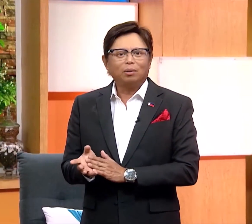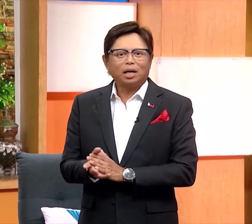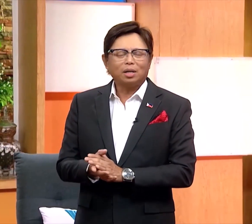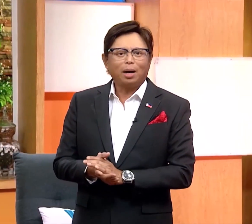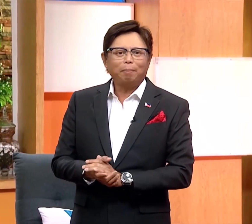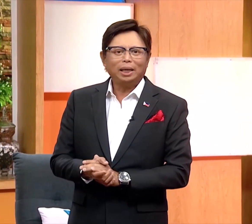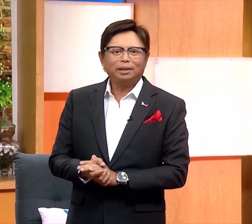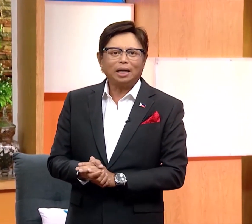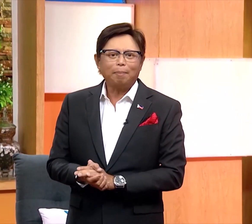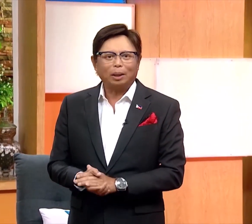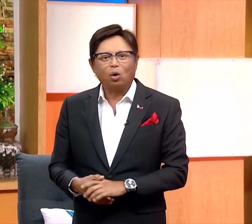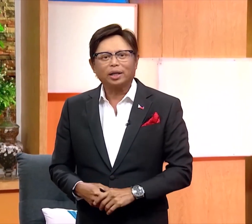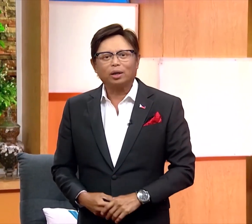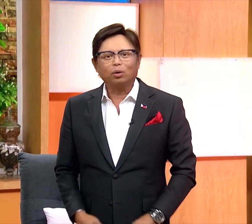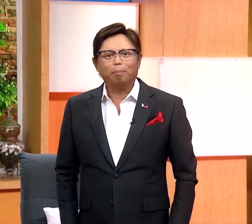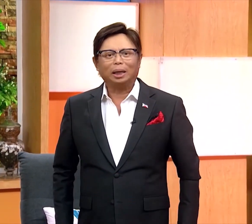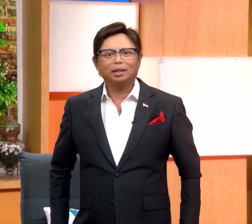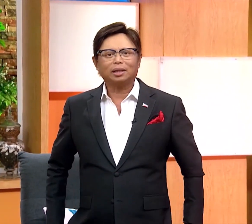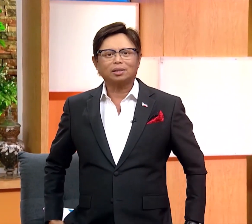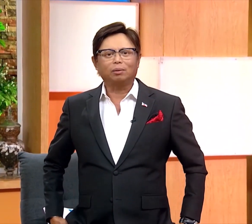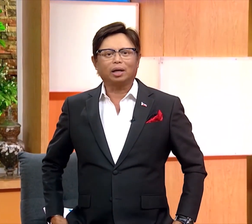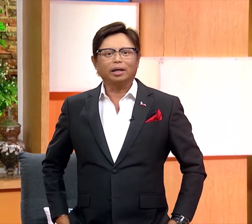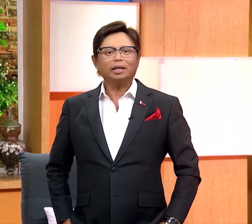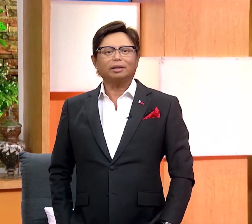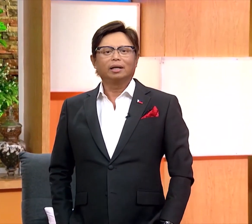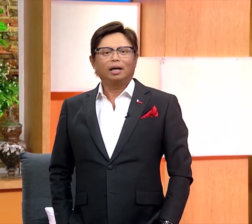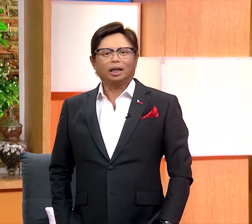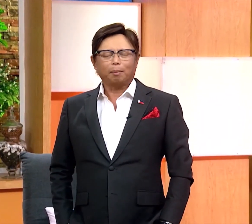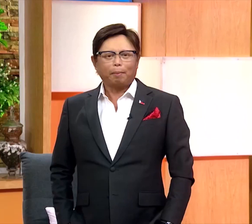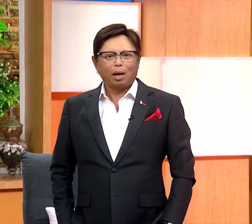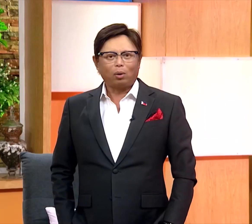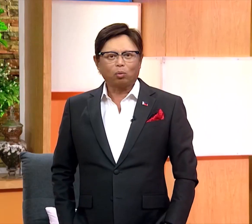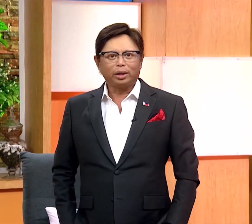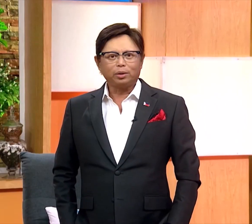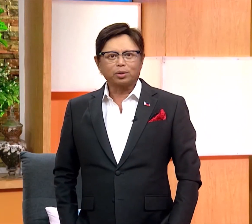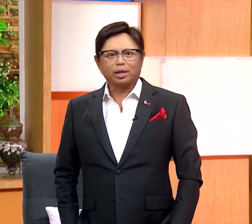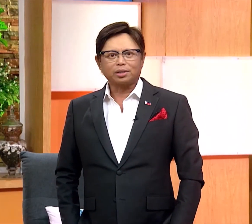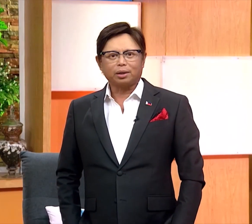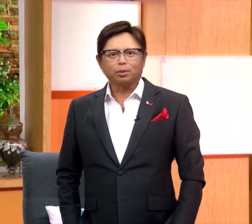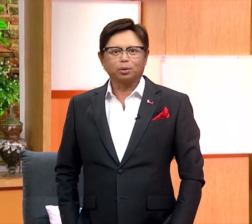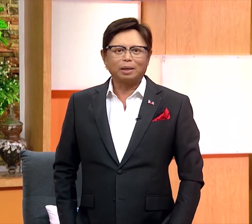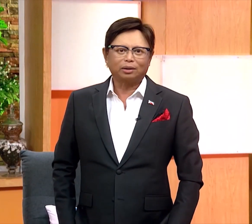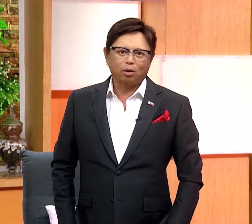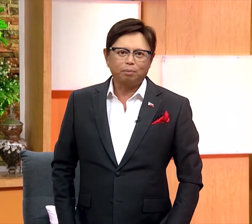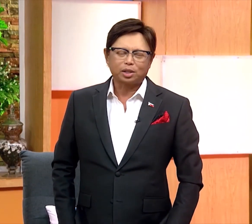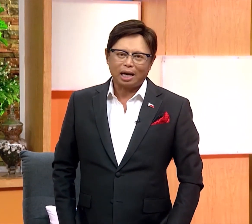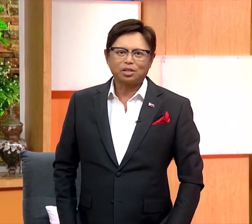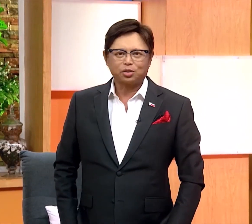Igan, mauna ka sa mga balita. Panoorin ang unang balita sa unang hirit at iba pang award-winning news ka sa